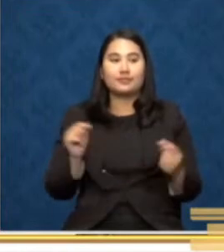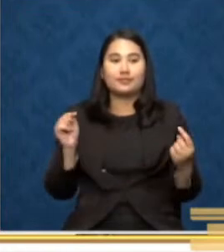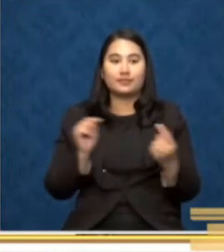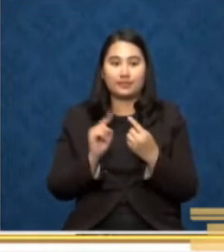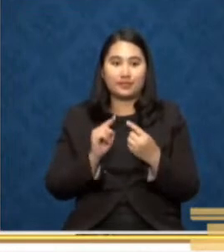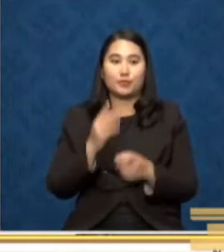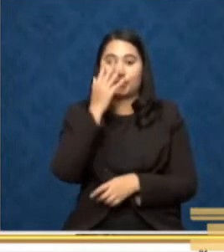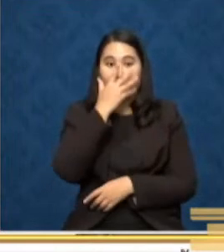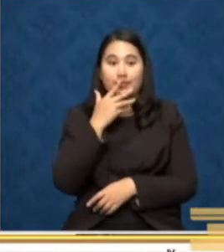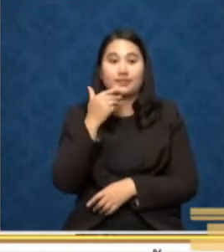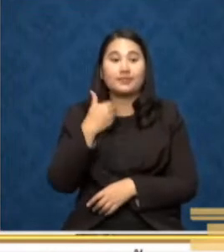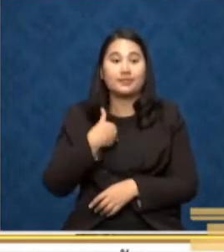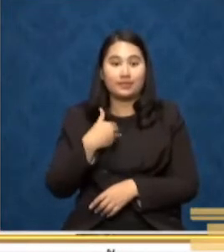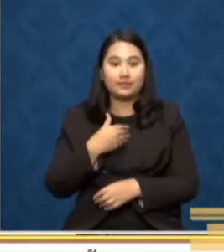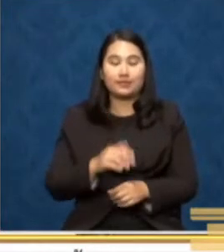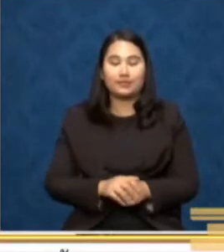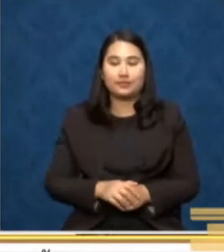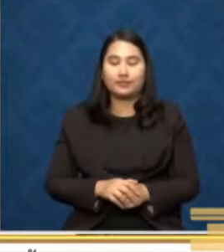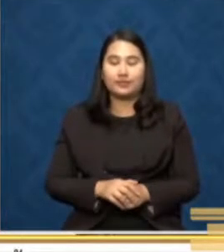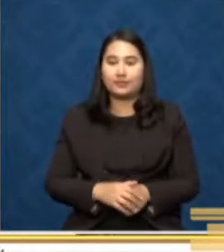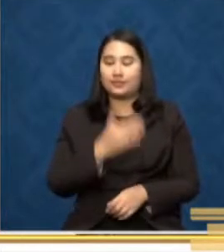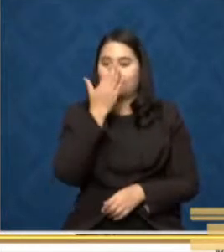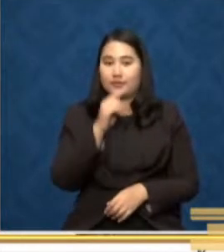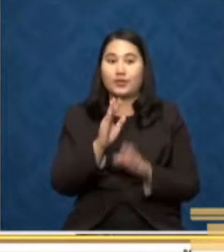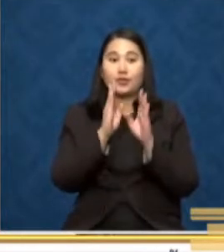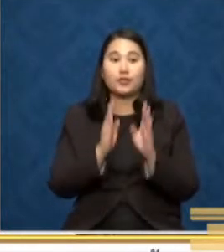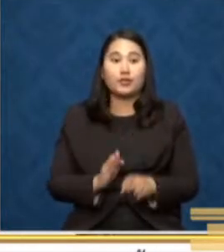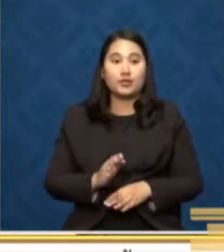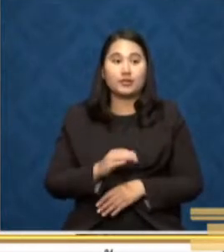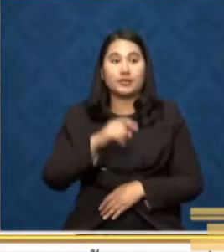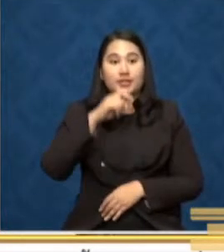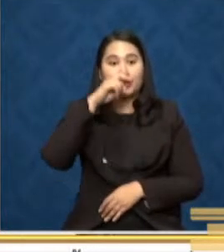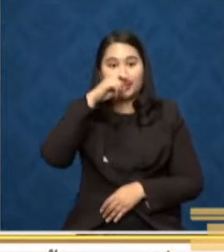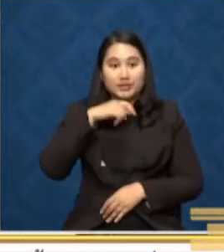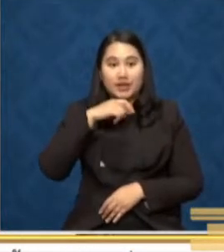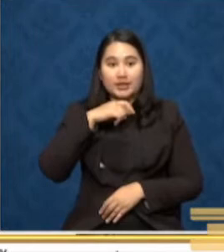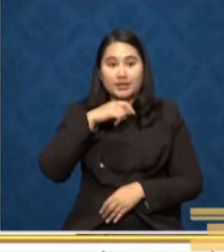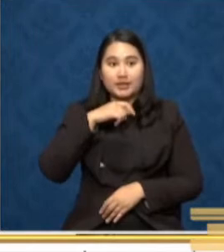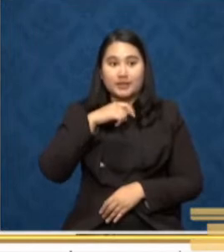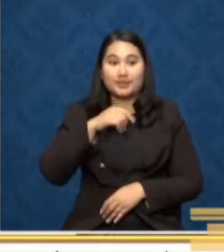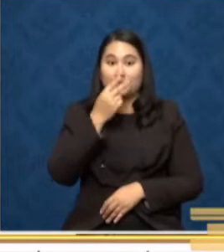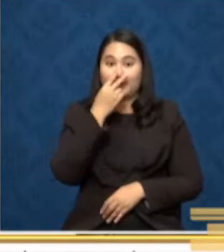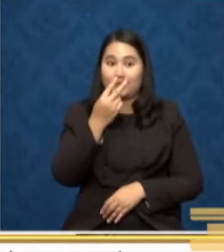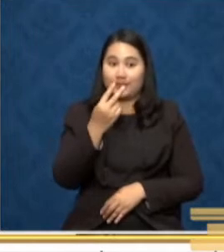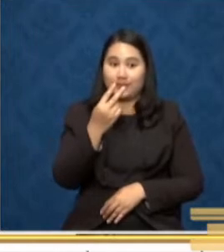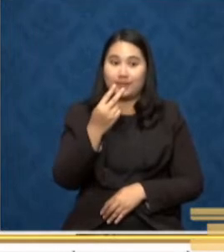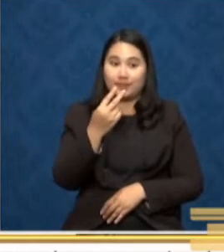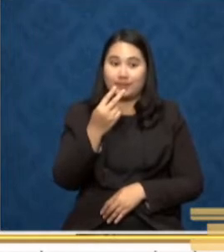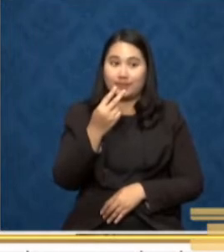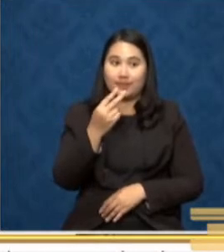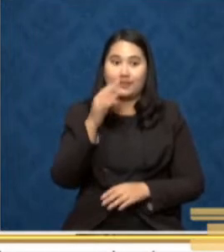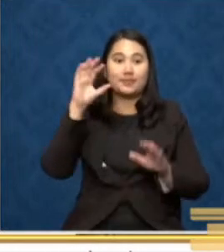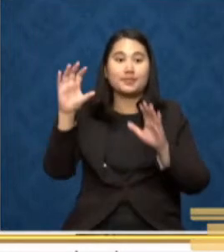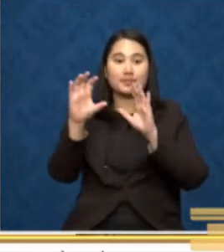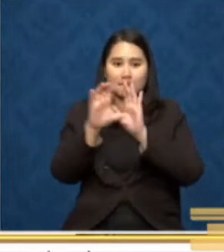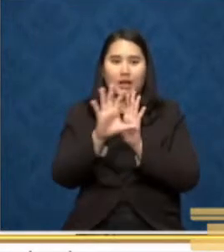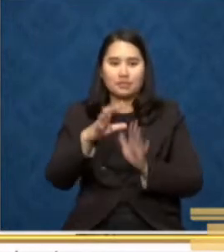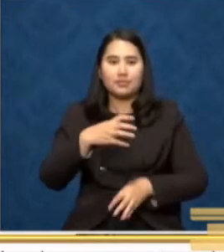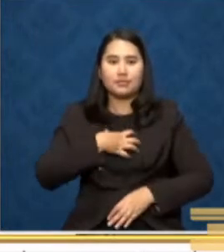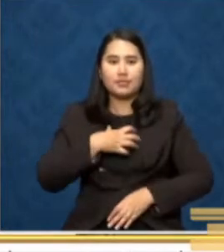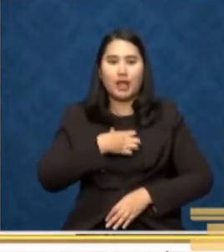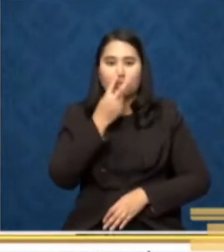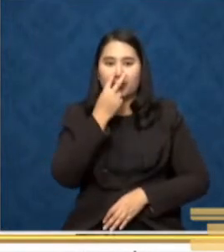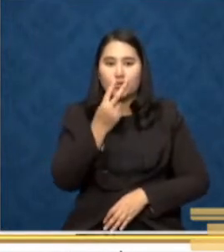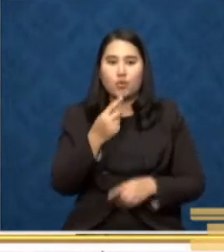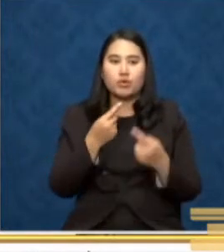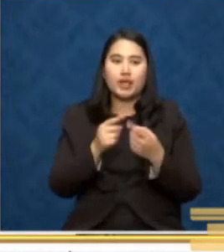ไทยแล้วกันฮะเพราะเนื่องจากว่าคนทั่วประเทศได้ชมได้ดูนะครับรูปอยากจะไปดูแต่